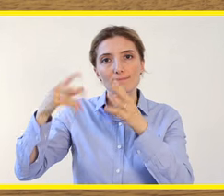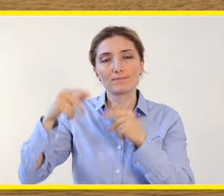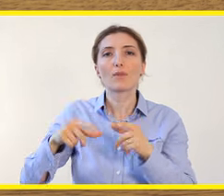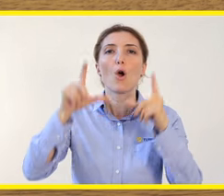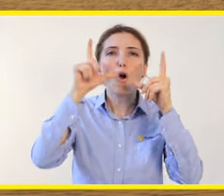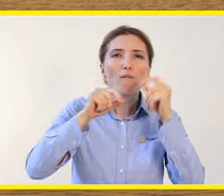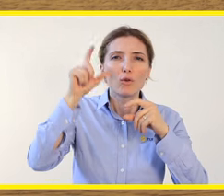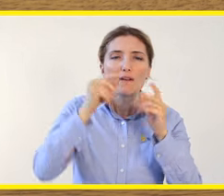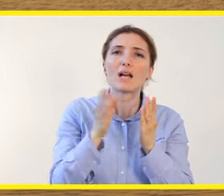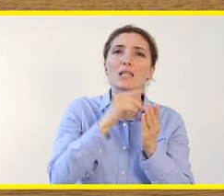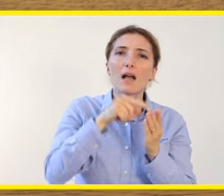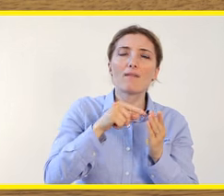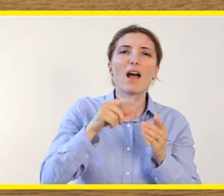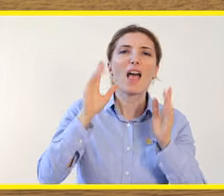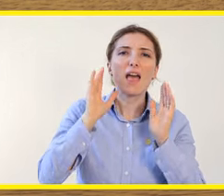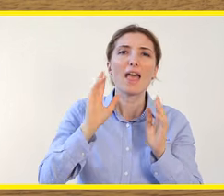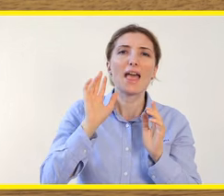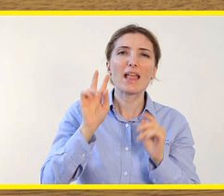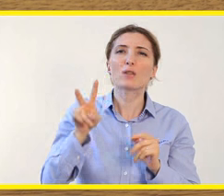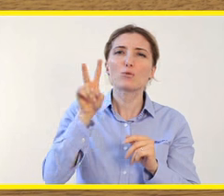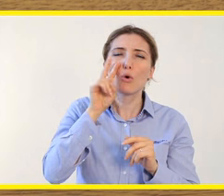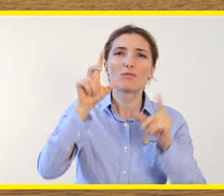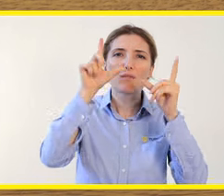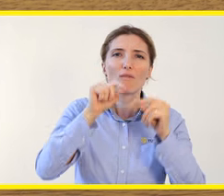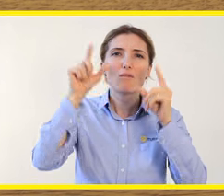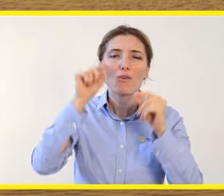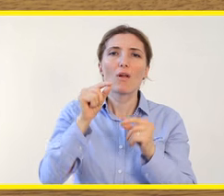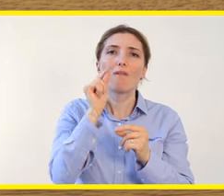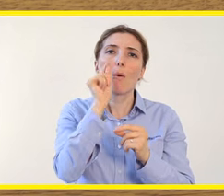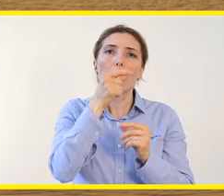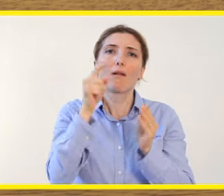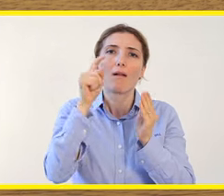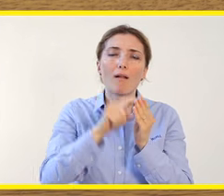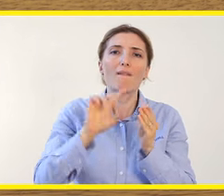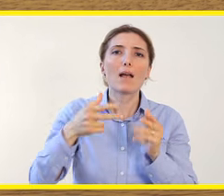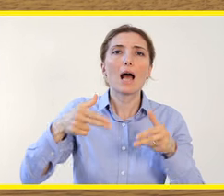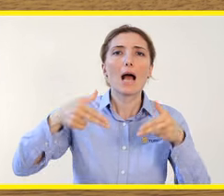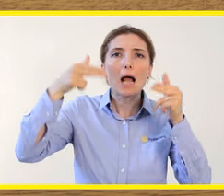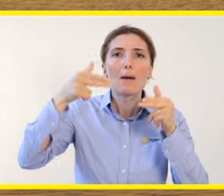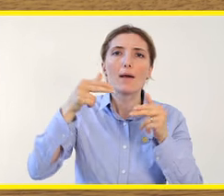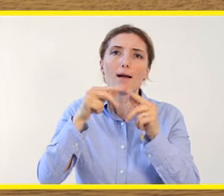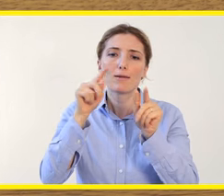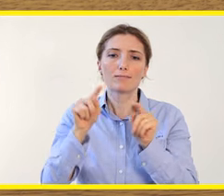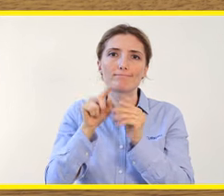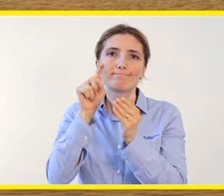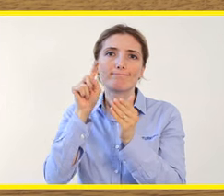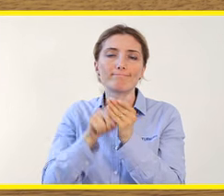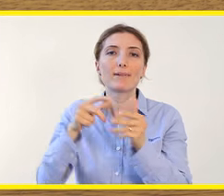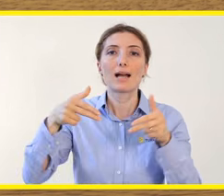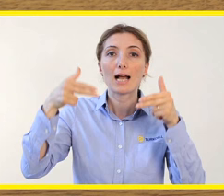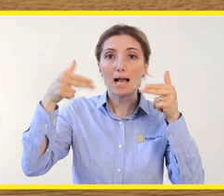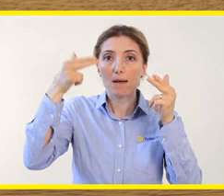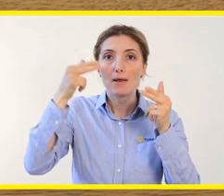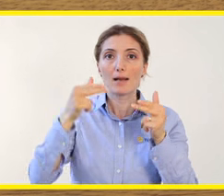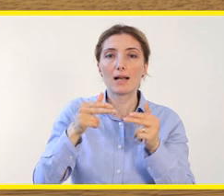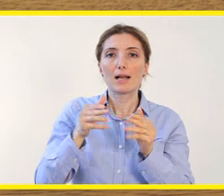gelen mesajlarınız görüntülenir. Fotoğraflar kartında en son çektiğiniz fotoğraflara kolayca erişebilir ya